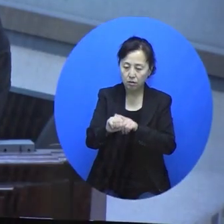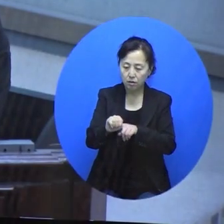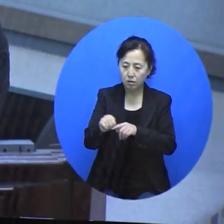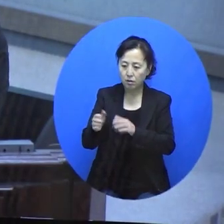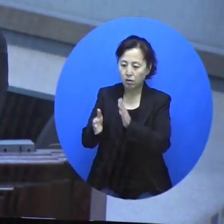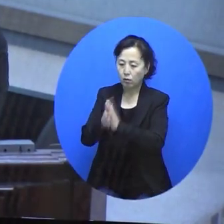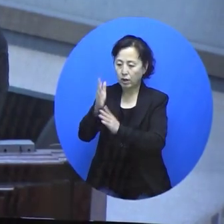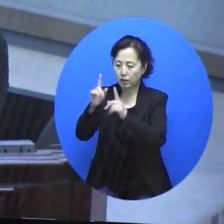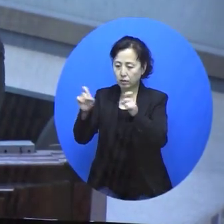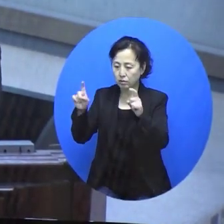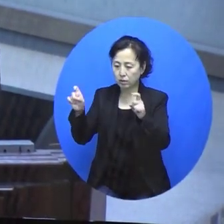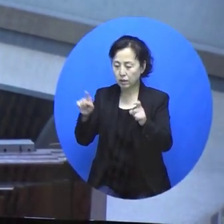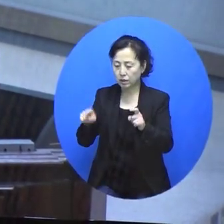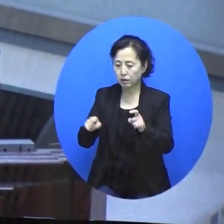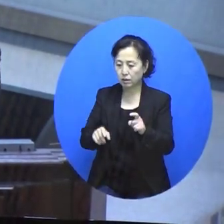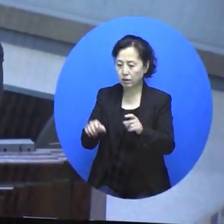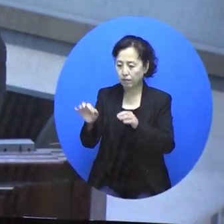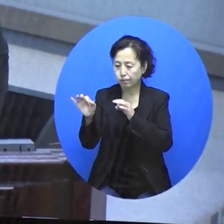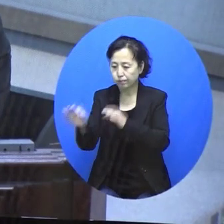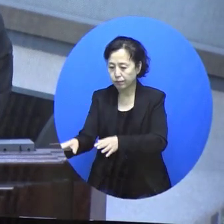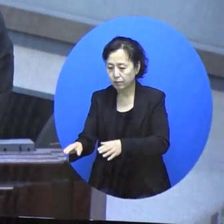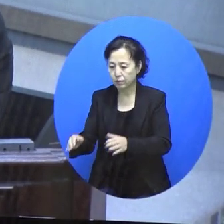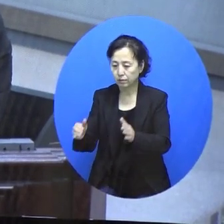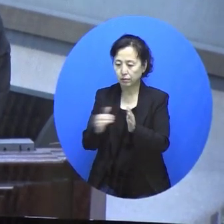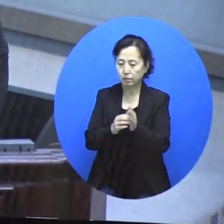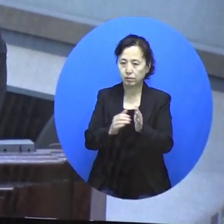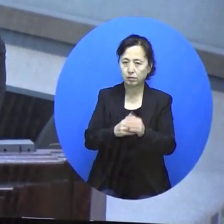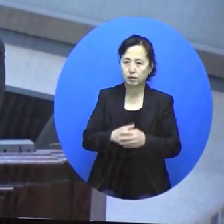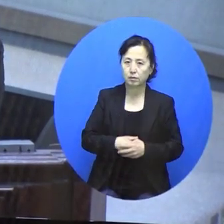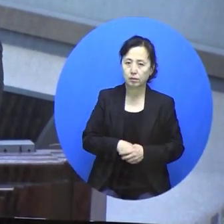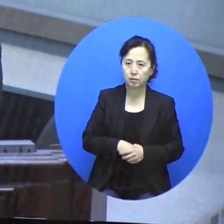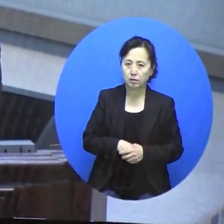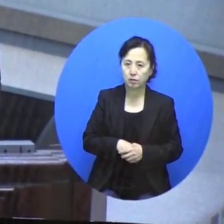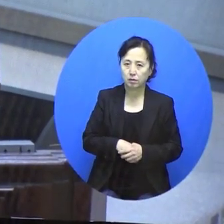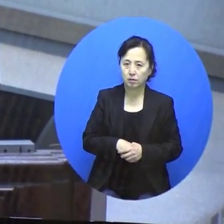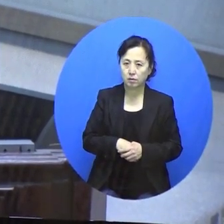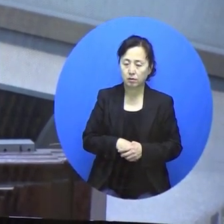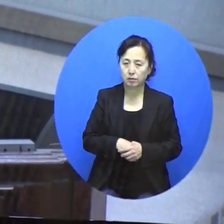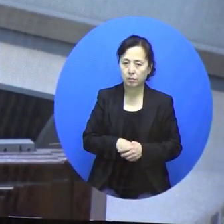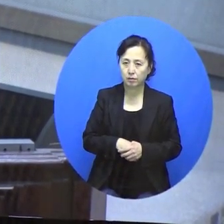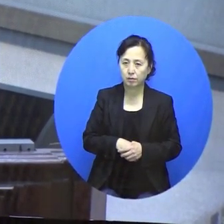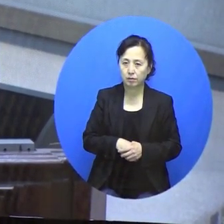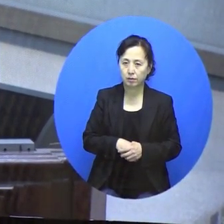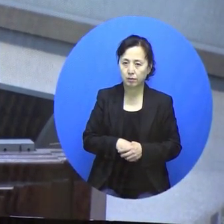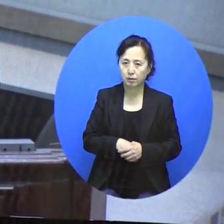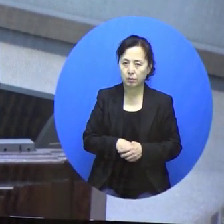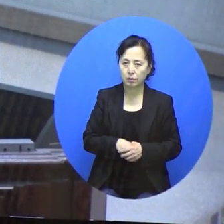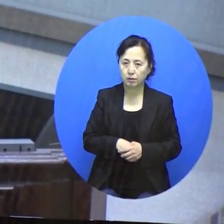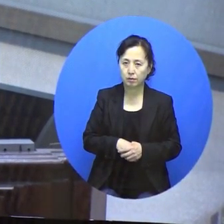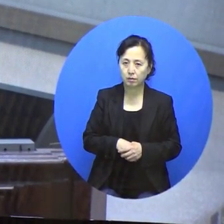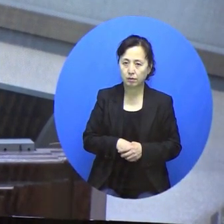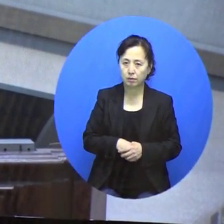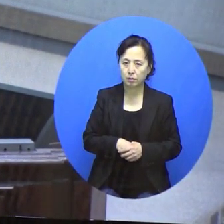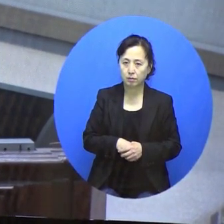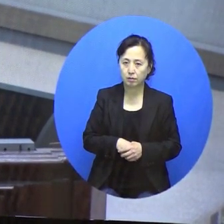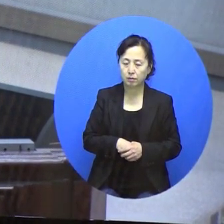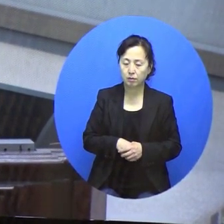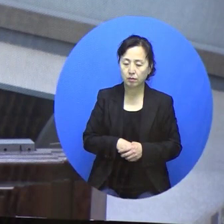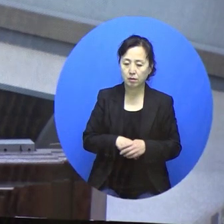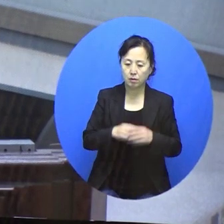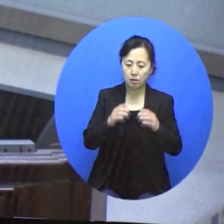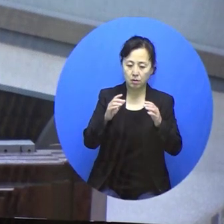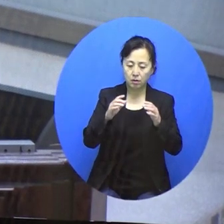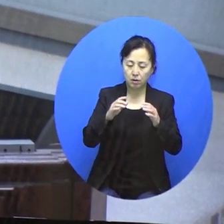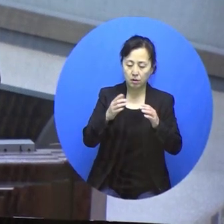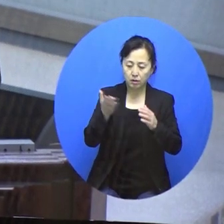쏟아부었습니다. 홍보를 하기 위해서 말씀하신 그런 오해를 풀기 위해서. 근데 온라인 홍보 내역 이